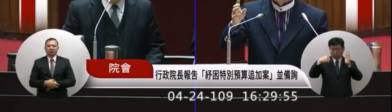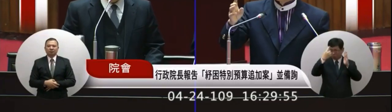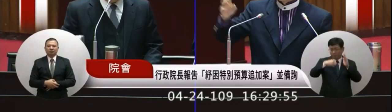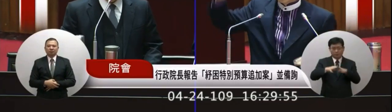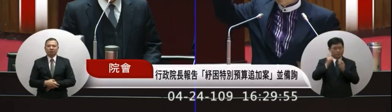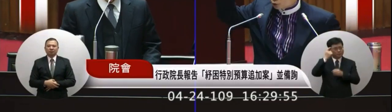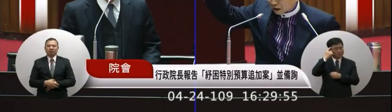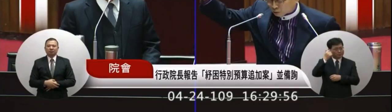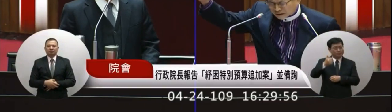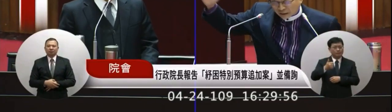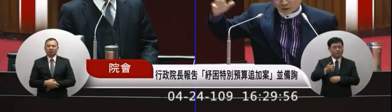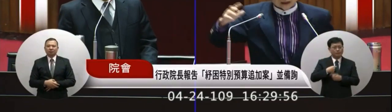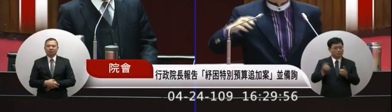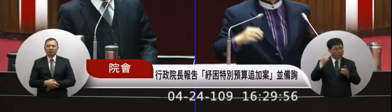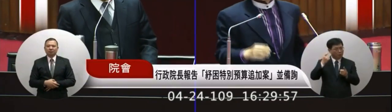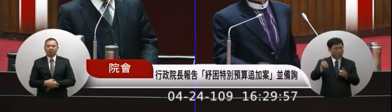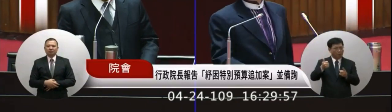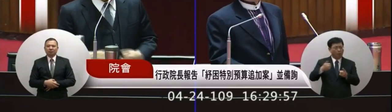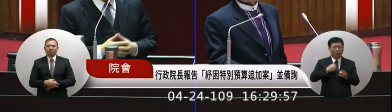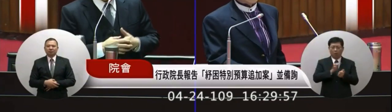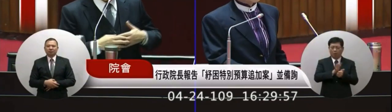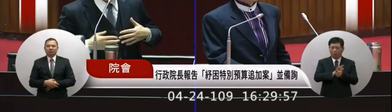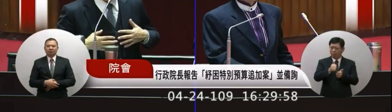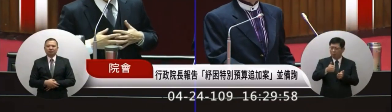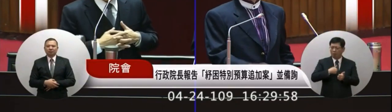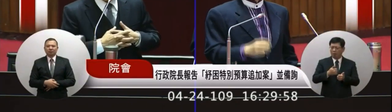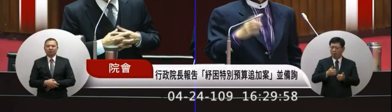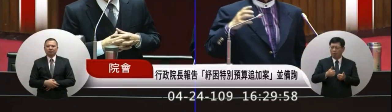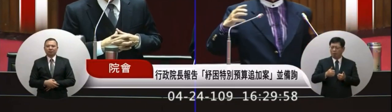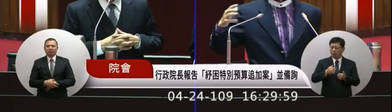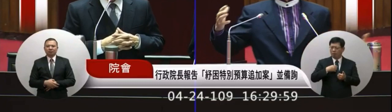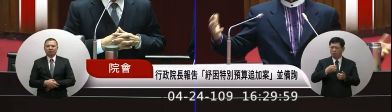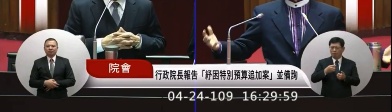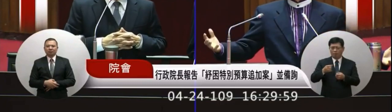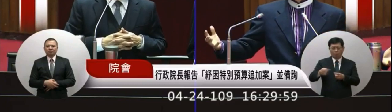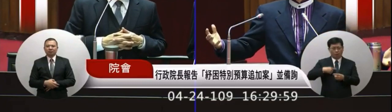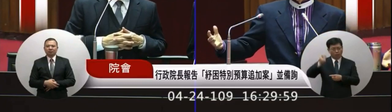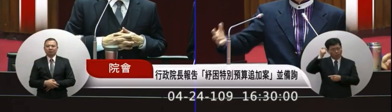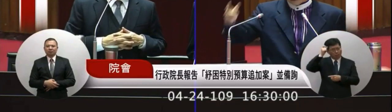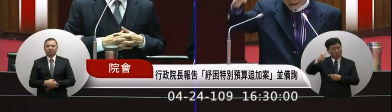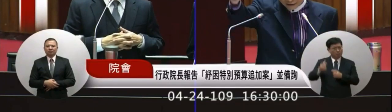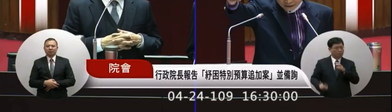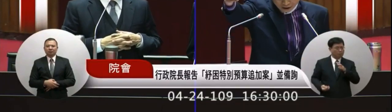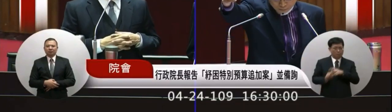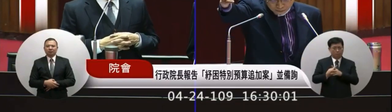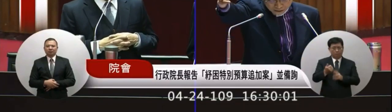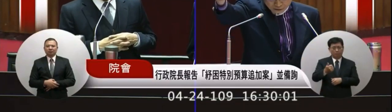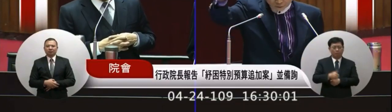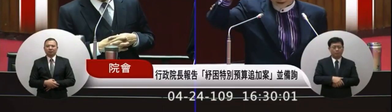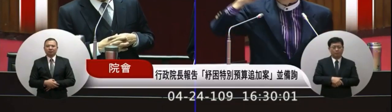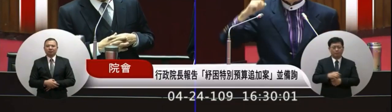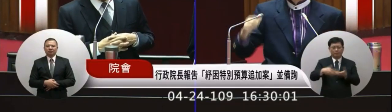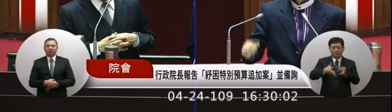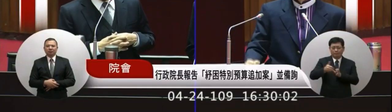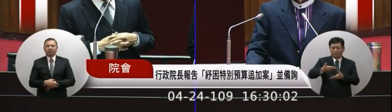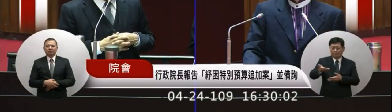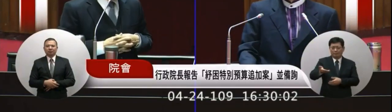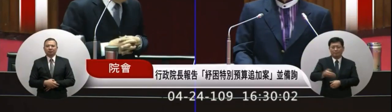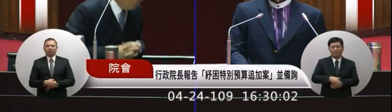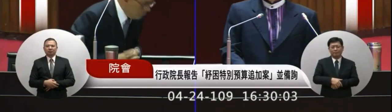思考。 正面思考。 今天愈听愈赞，我感觉想讲不够赞嘞，还想了这人够天才嘞。好，来，那个部长请回